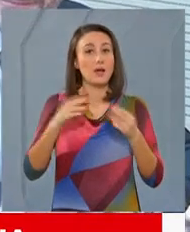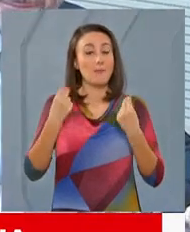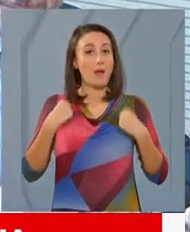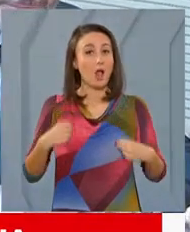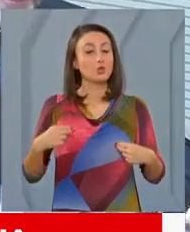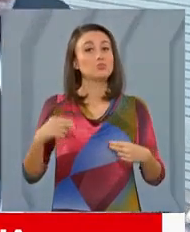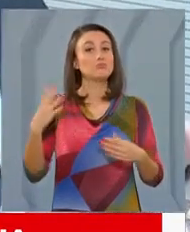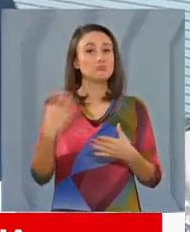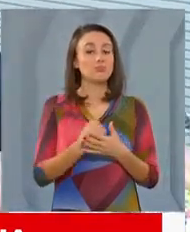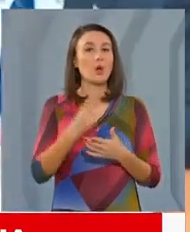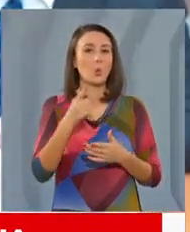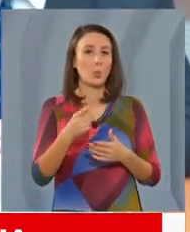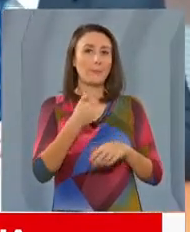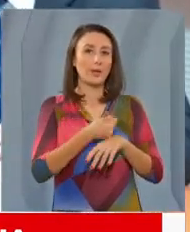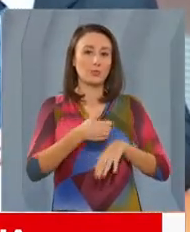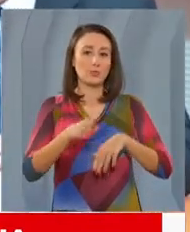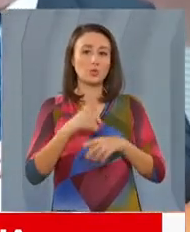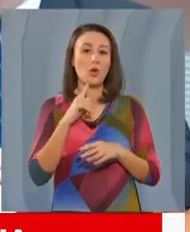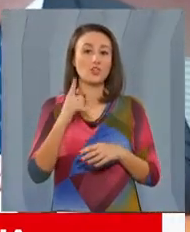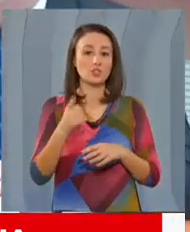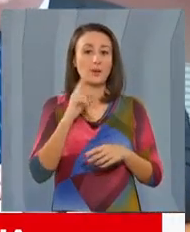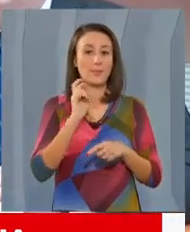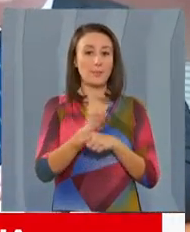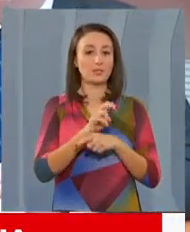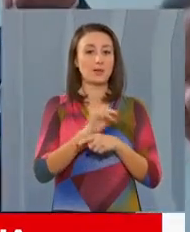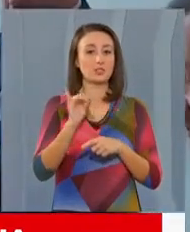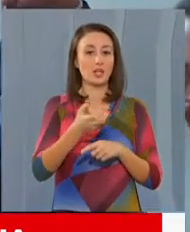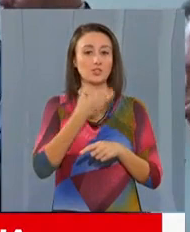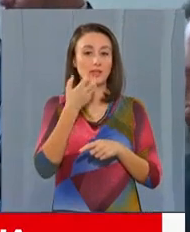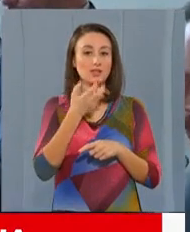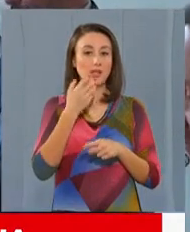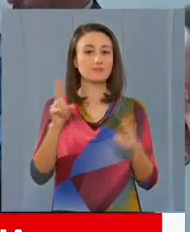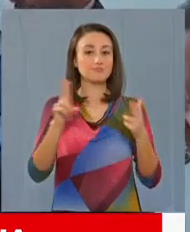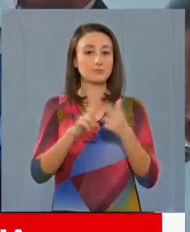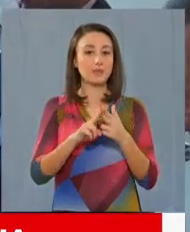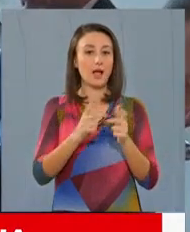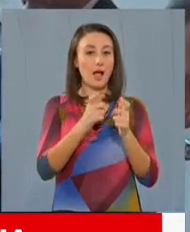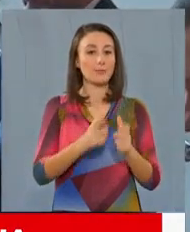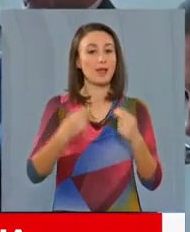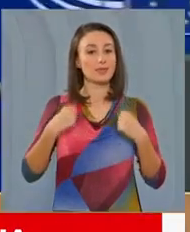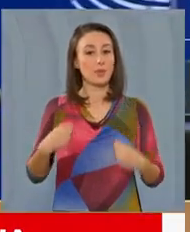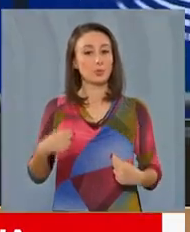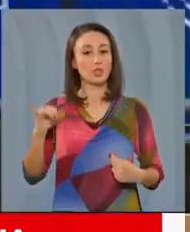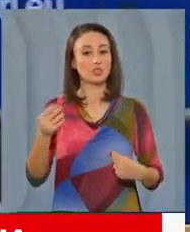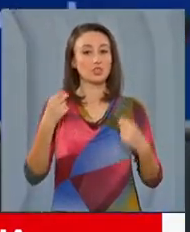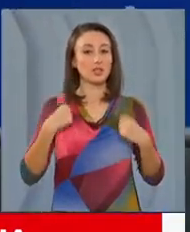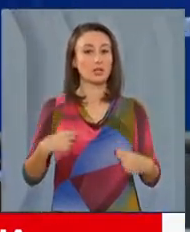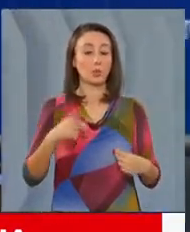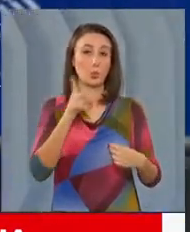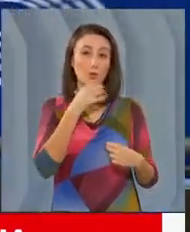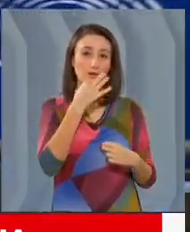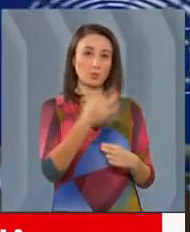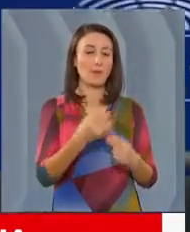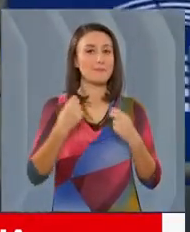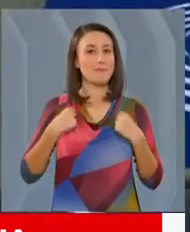Victoria cu premierul Nicolae Ciucă aceasta va mai participa și la ședința de plen în reunit a Camerei Deputaților și Senatului unde se